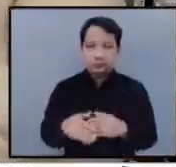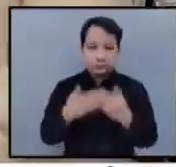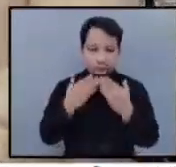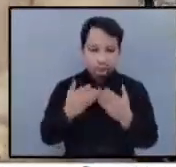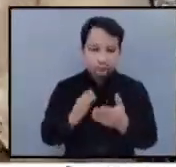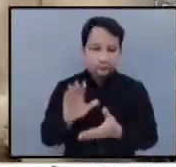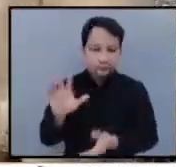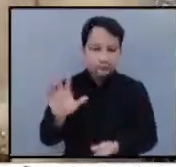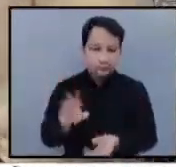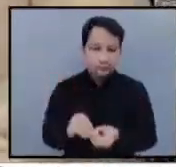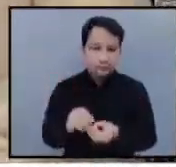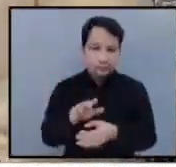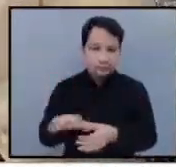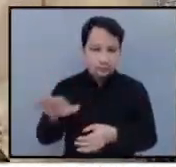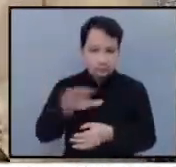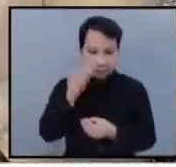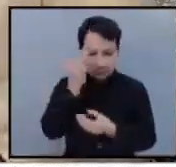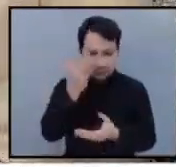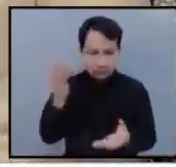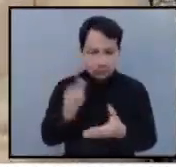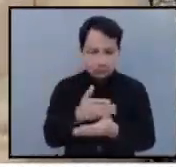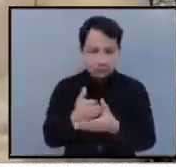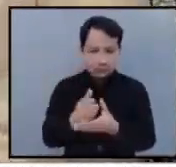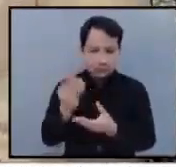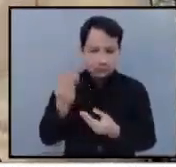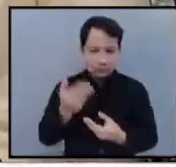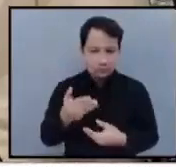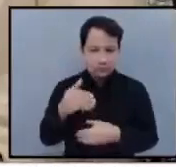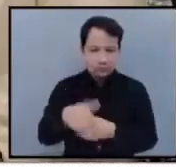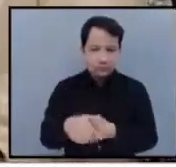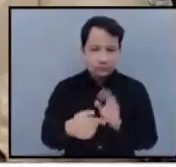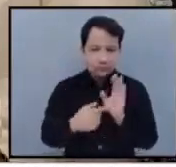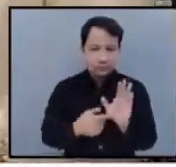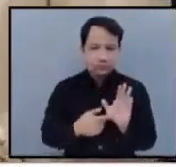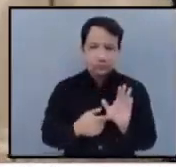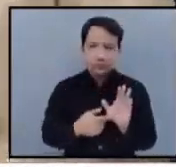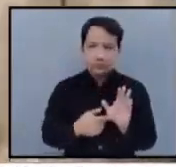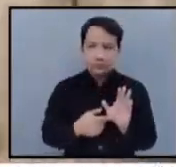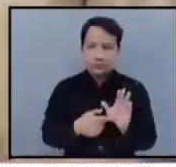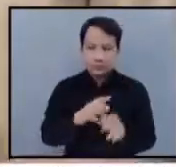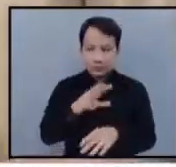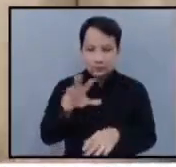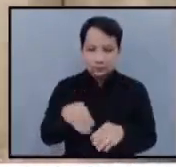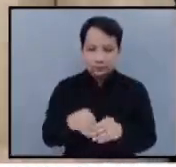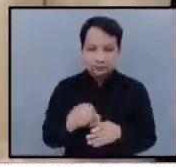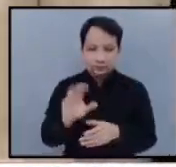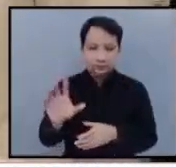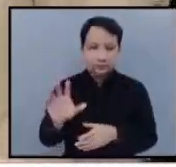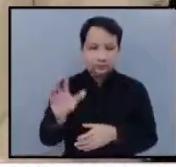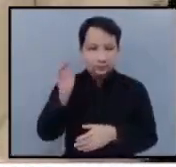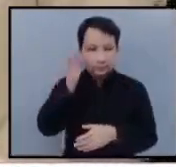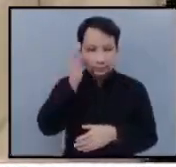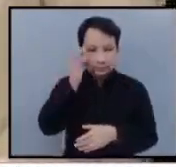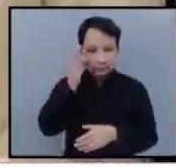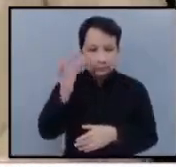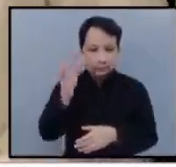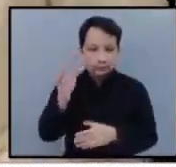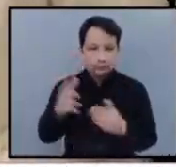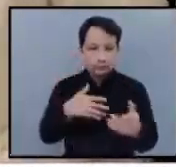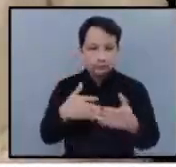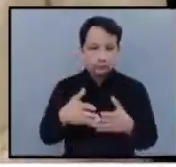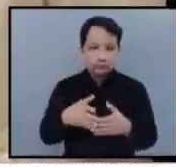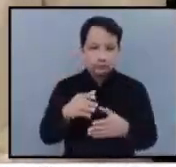lahat ng impormasyon na ibinahagi nyo sa amin ngayong umaga. Na ating pong nakapanayam si Ginoong Francis Christopher Pasyon, ang Senior